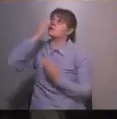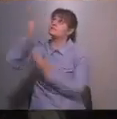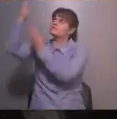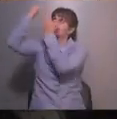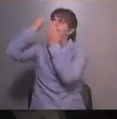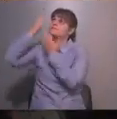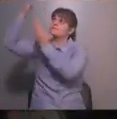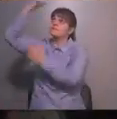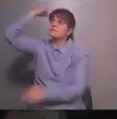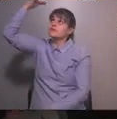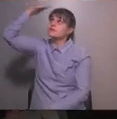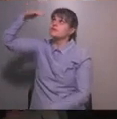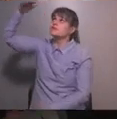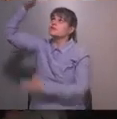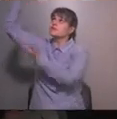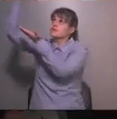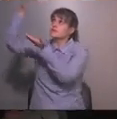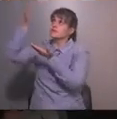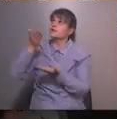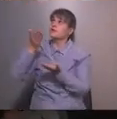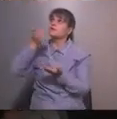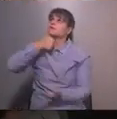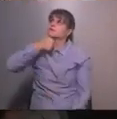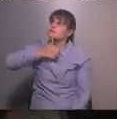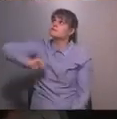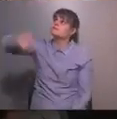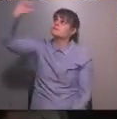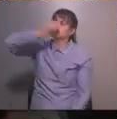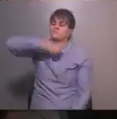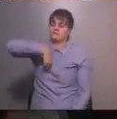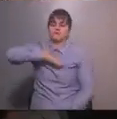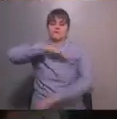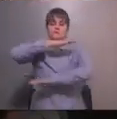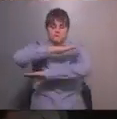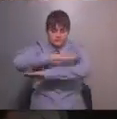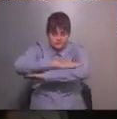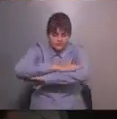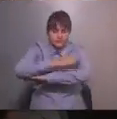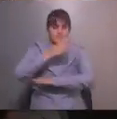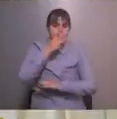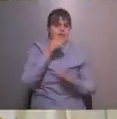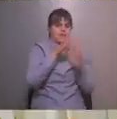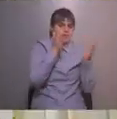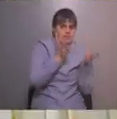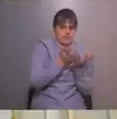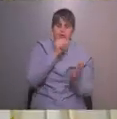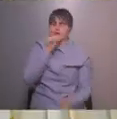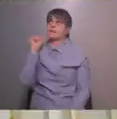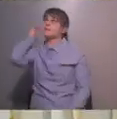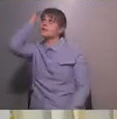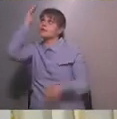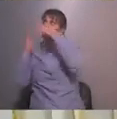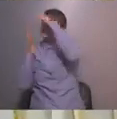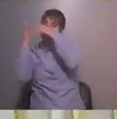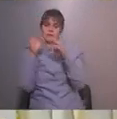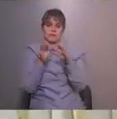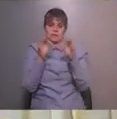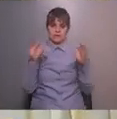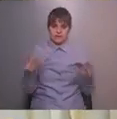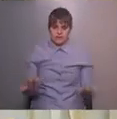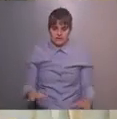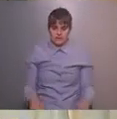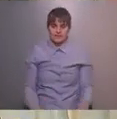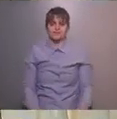Twoje, przyjdź królestwo Twoje, bądź wola Twoja, jako w niebie, tak i na ziemi,